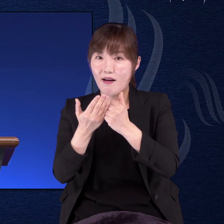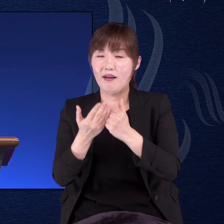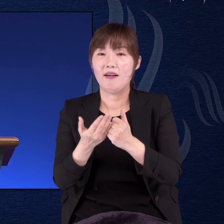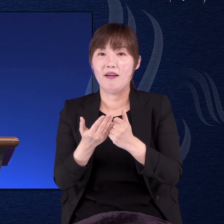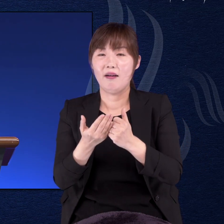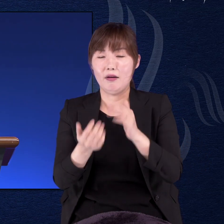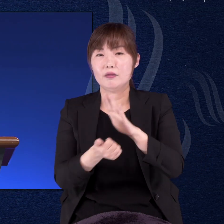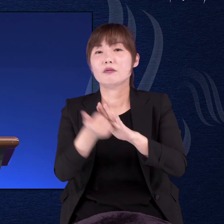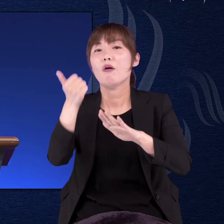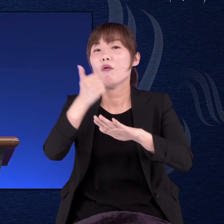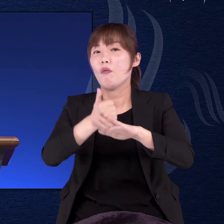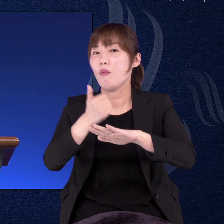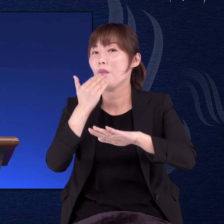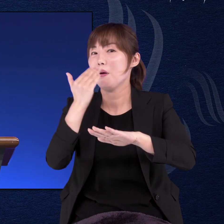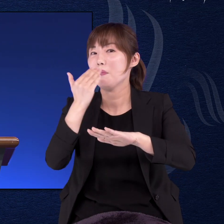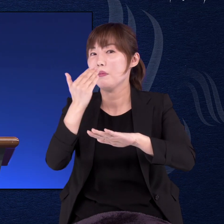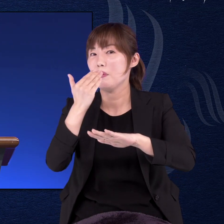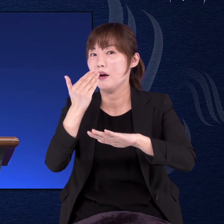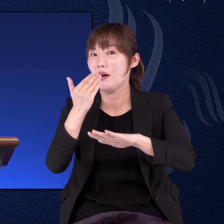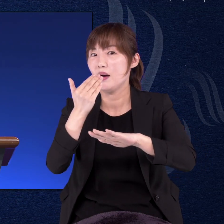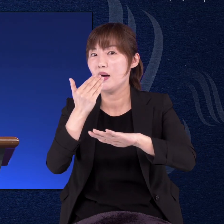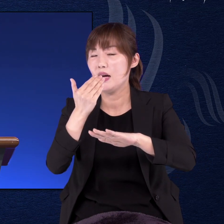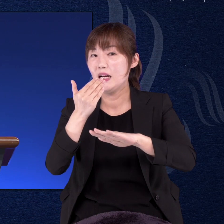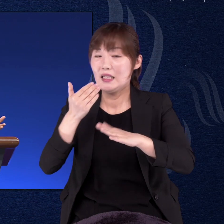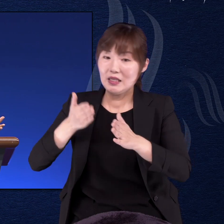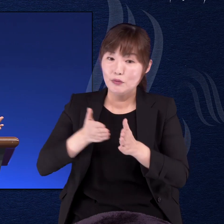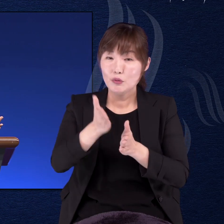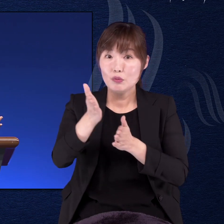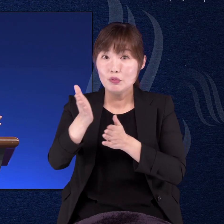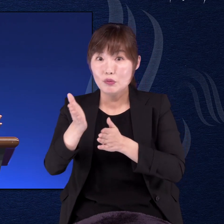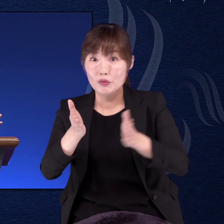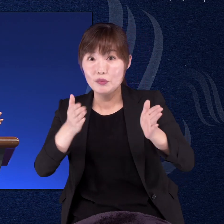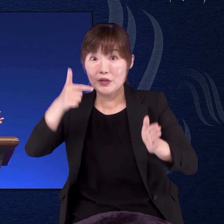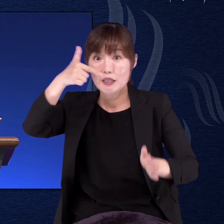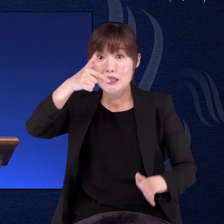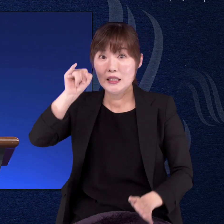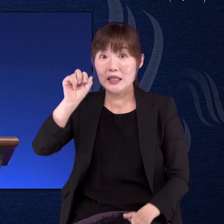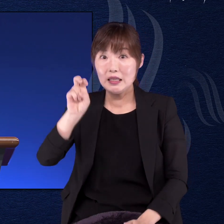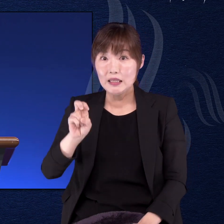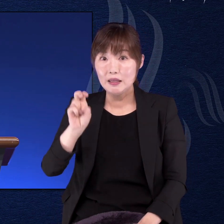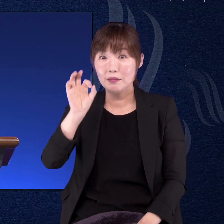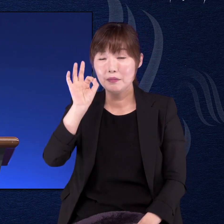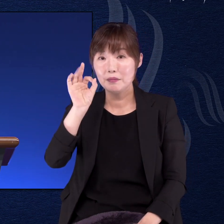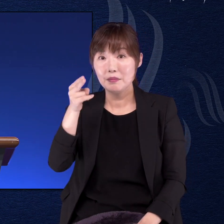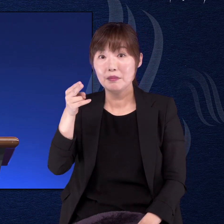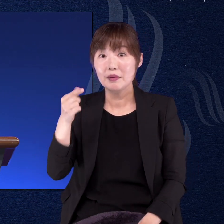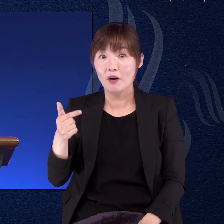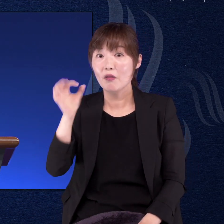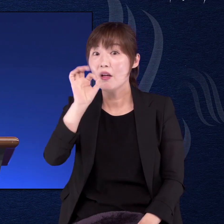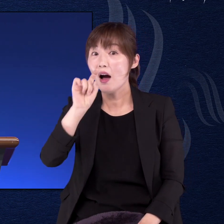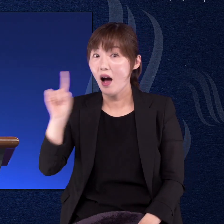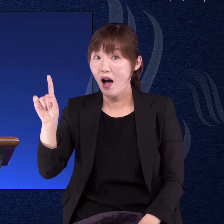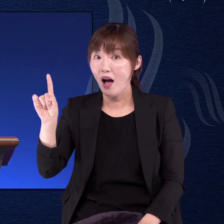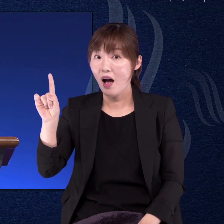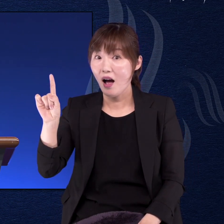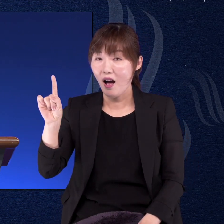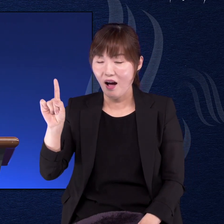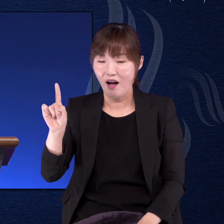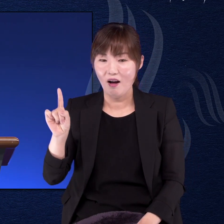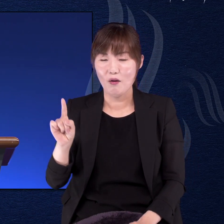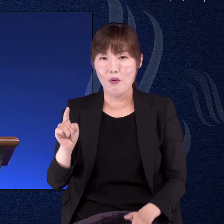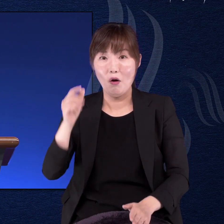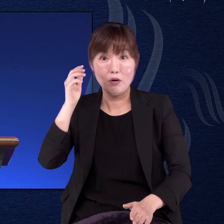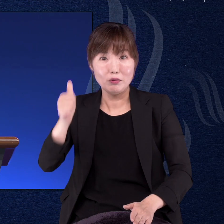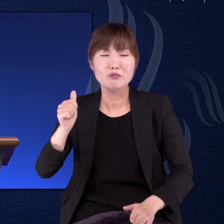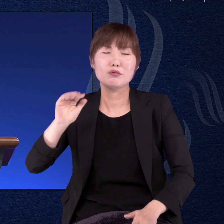하겠어요? 김연아 선수도 될 수 있고, 뭐 유명한 어떤 자기의 길에서 정말 선두 달리는 그런